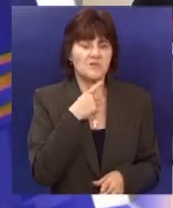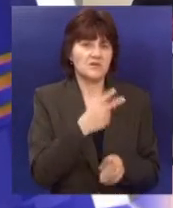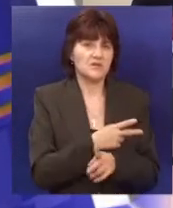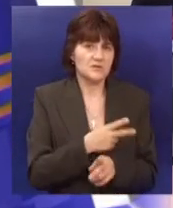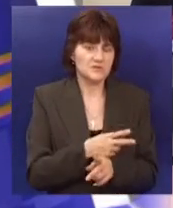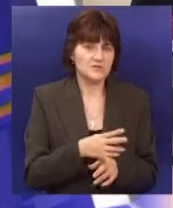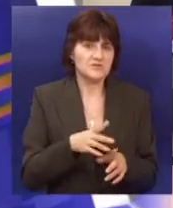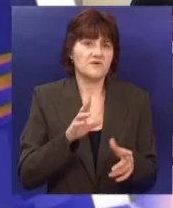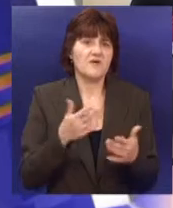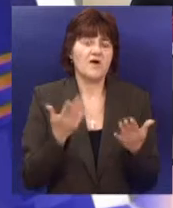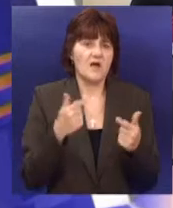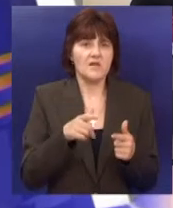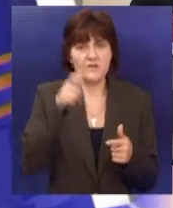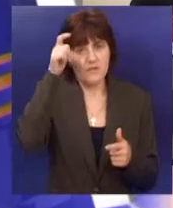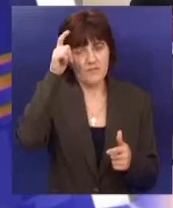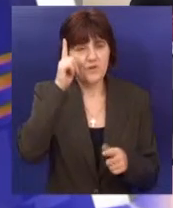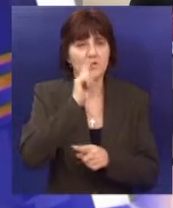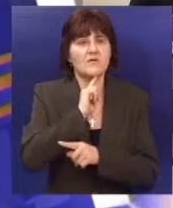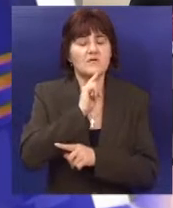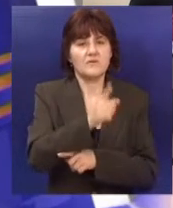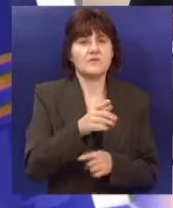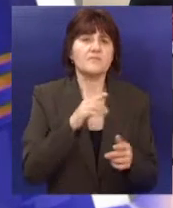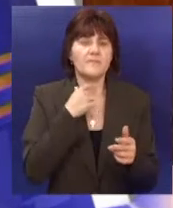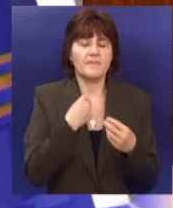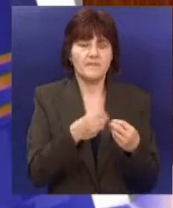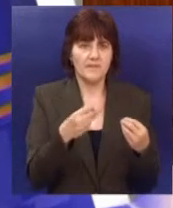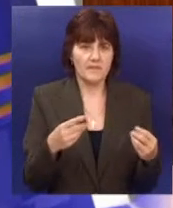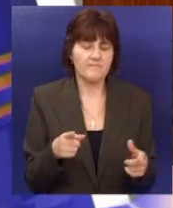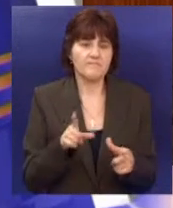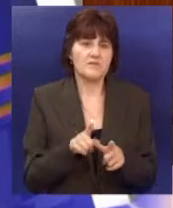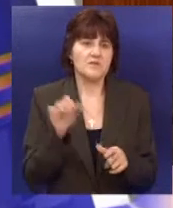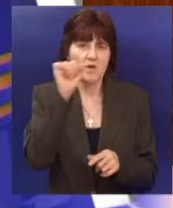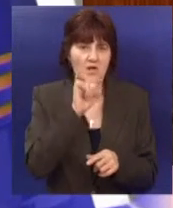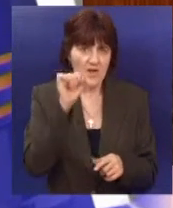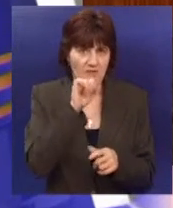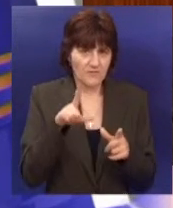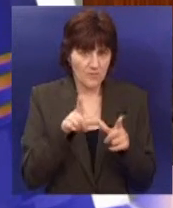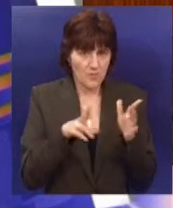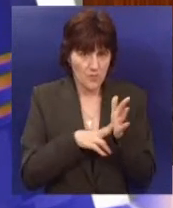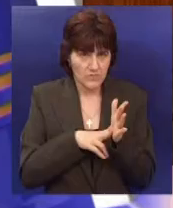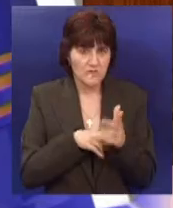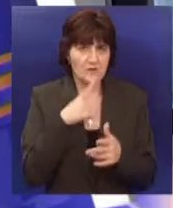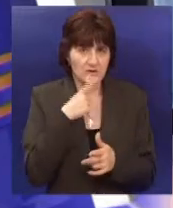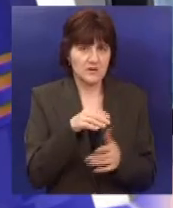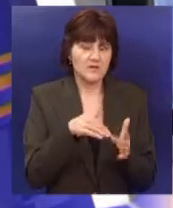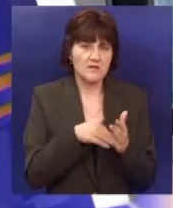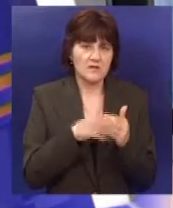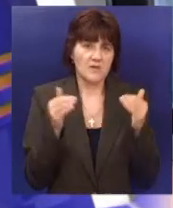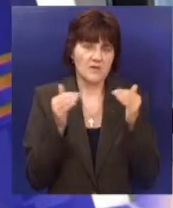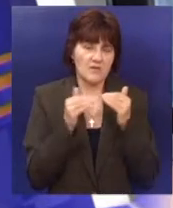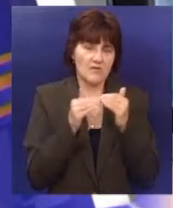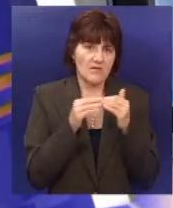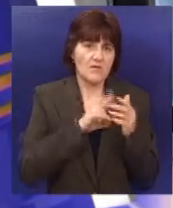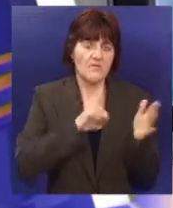Centra za alternativno rešavanje sukoba iz Beograda uz podršku delegacije Evropske unije u Srbiji i Kancelarijom poverenika za